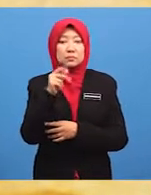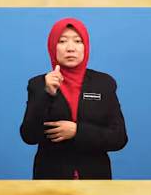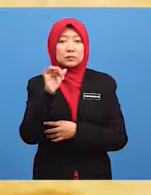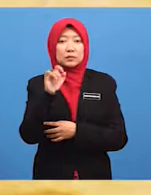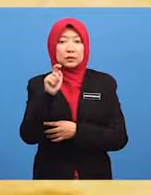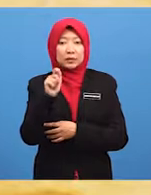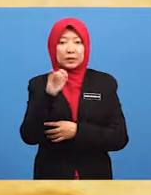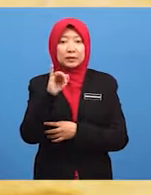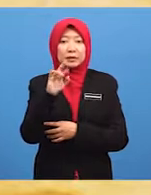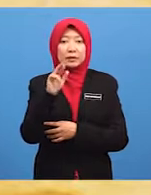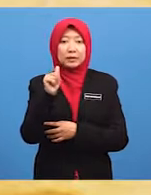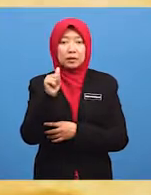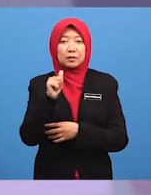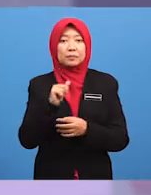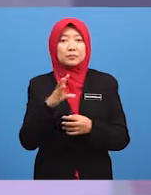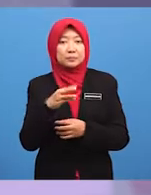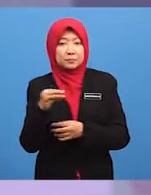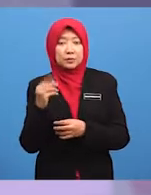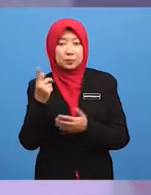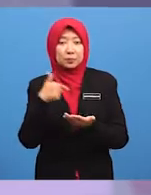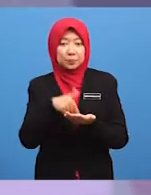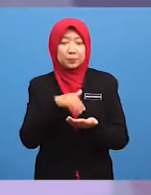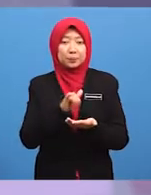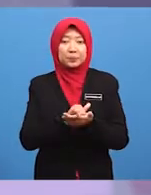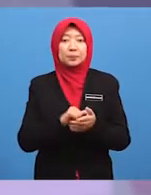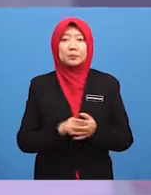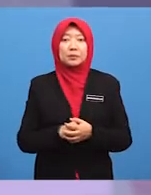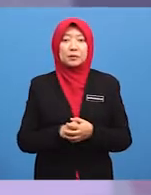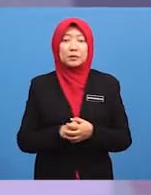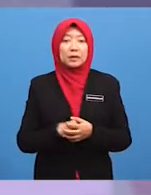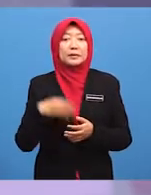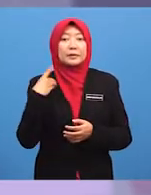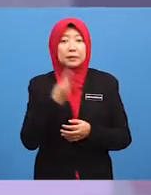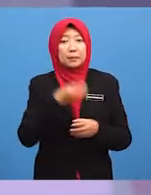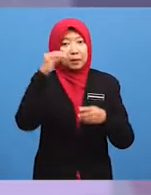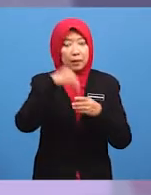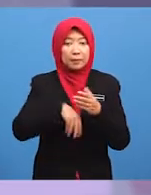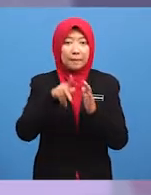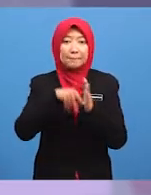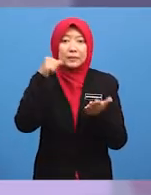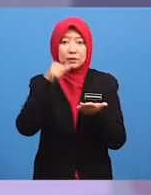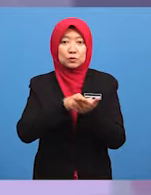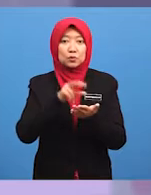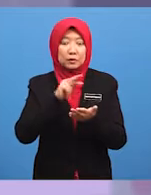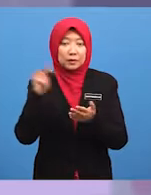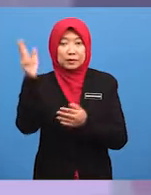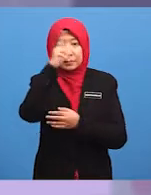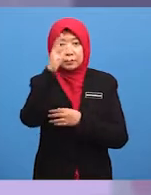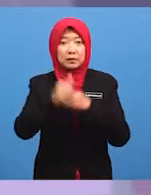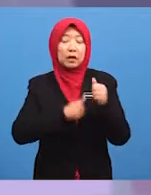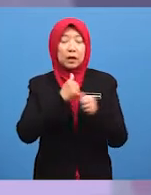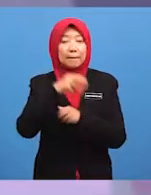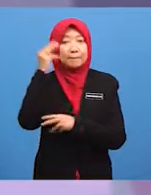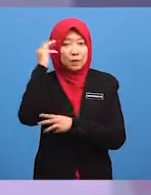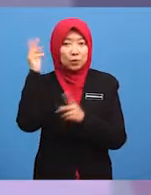dan Akaid Devamano. Seterusnya murid-murid, kita mendalami pula persuratan kerajaan alam Melayu